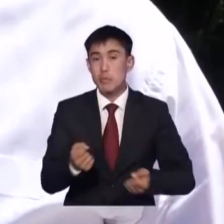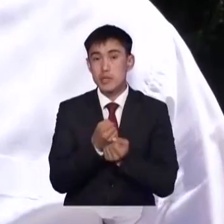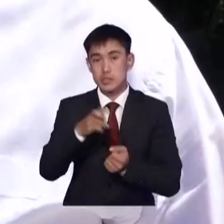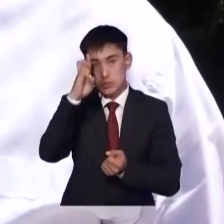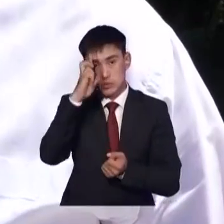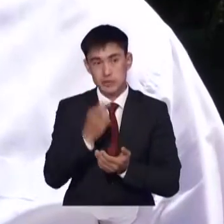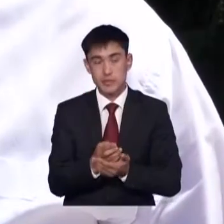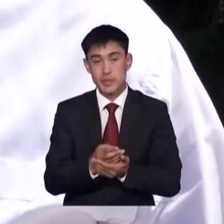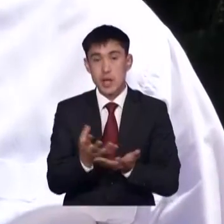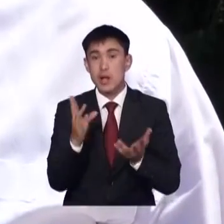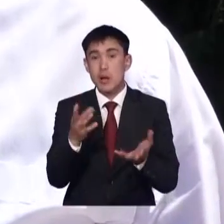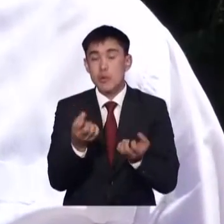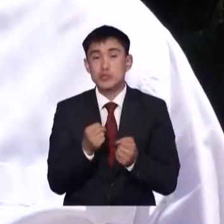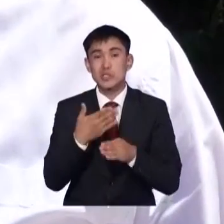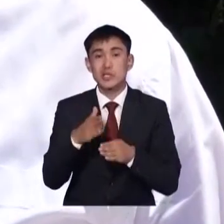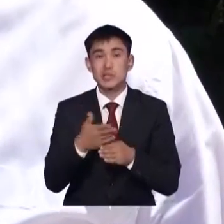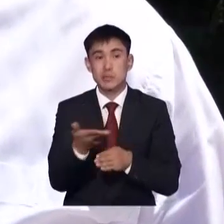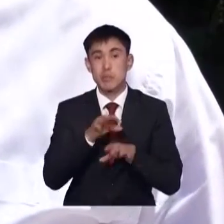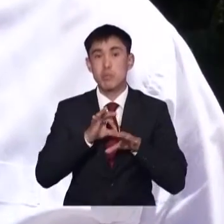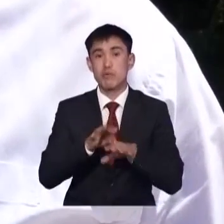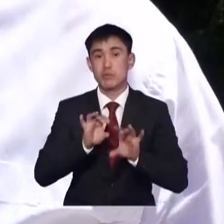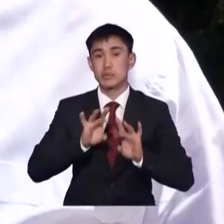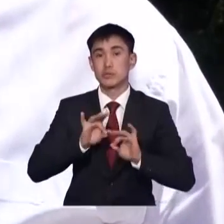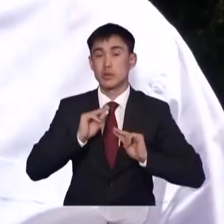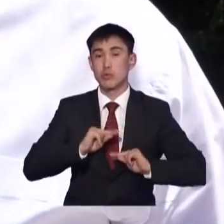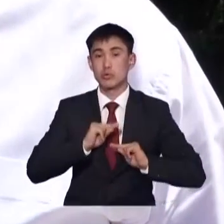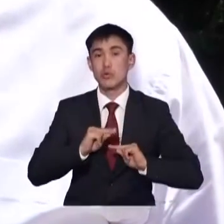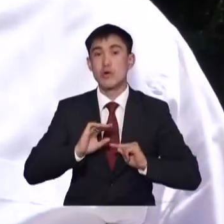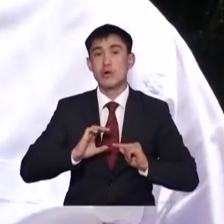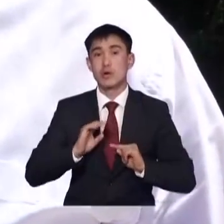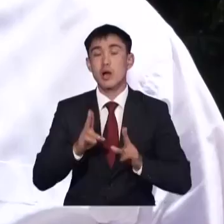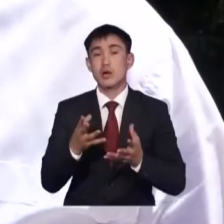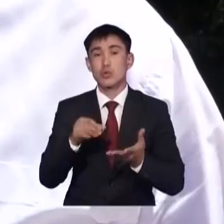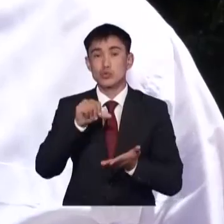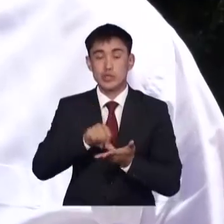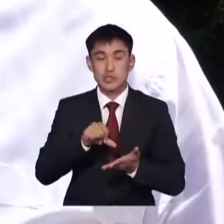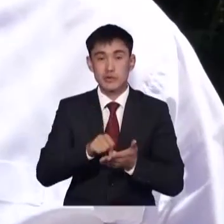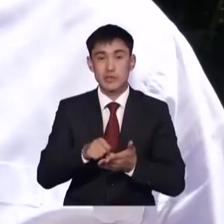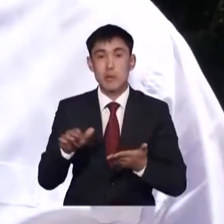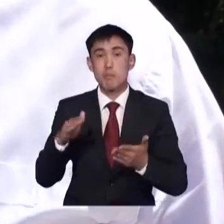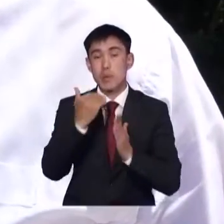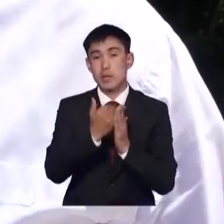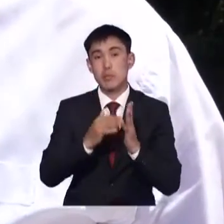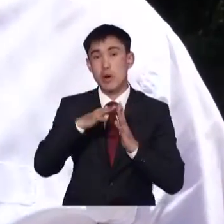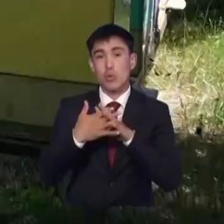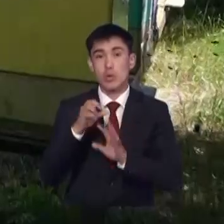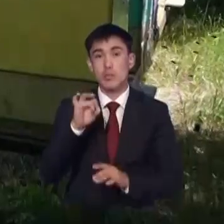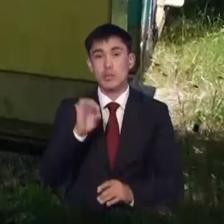государства как получить кредит мы проводим разъяснительную работу в частности Как принять участие в программе